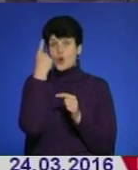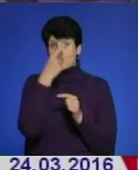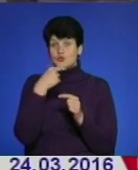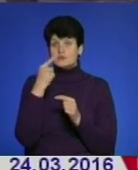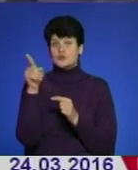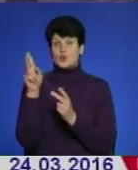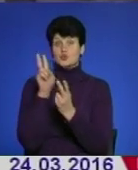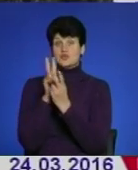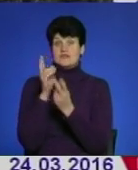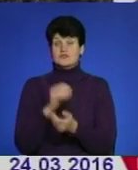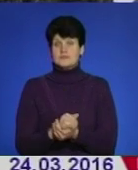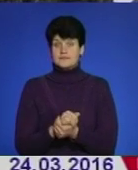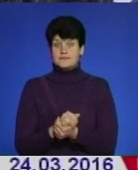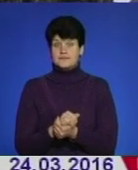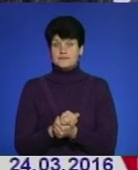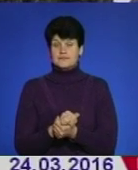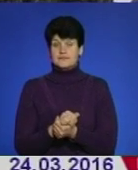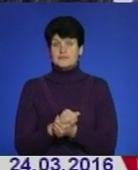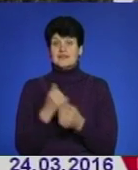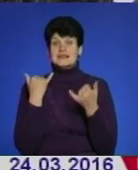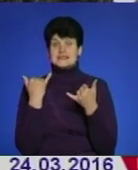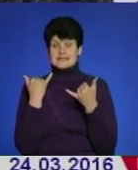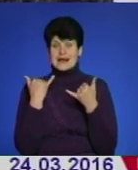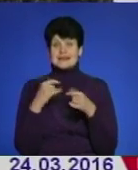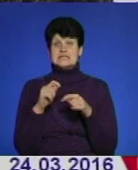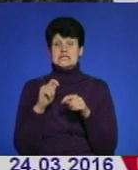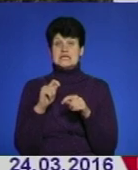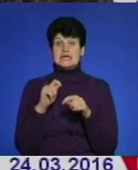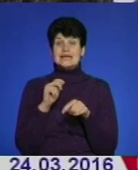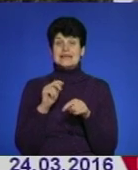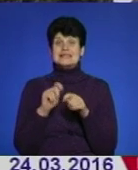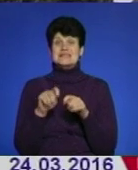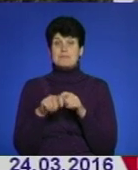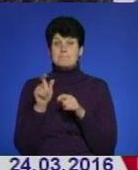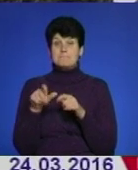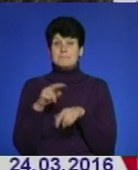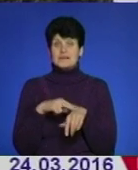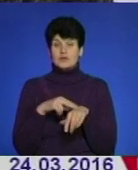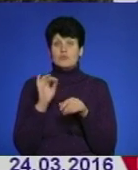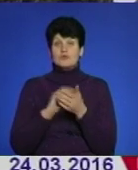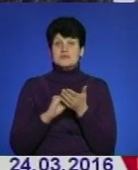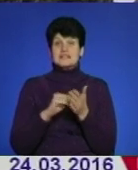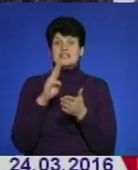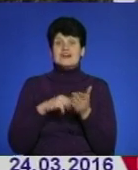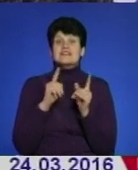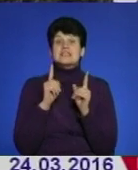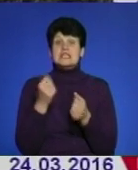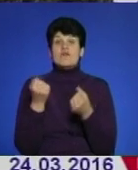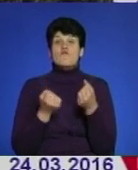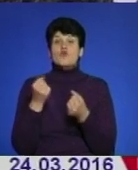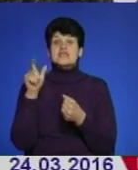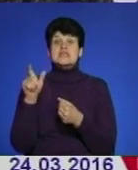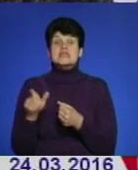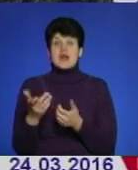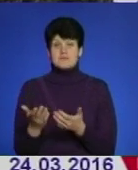його зустрівши. Зараз інспектори, згідно нашого чинного законодавства, можуть виписувати штрафи тільки водіям транспортних